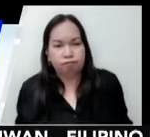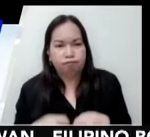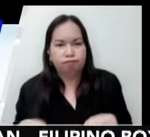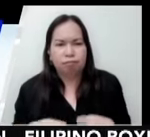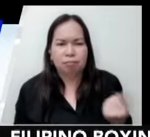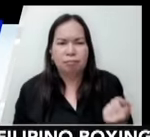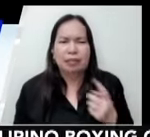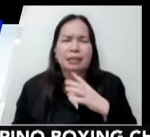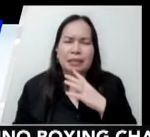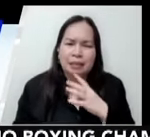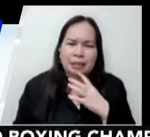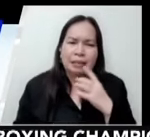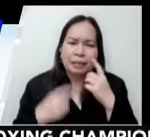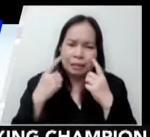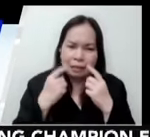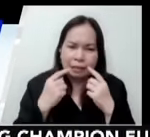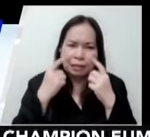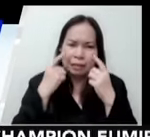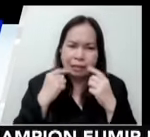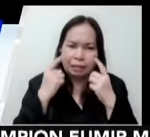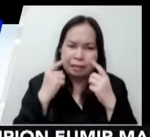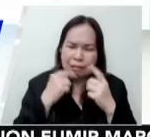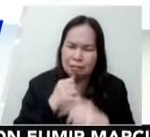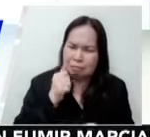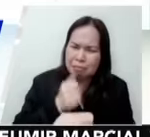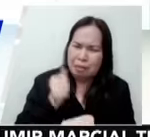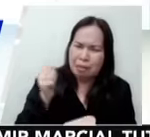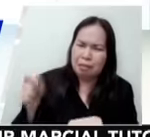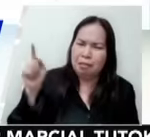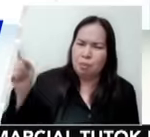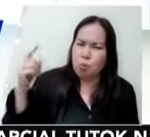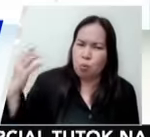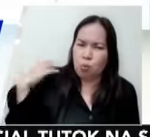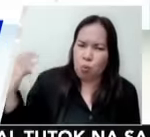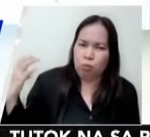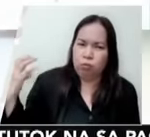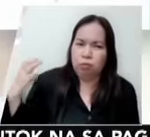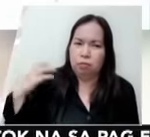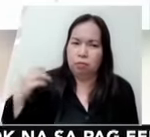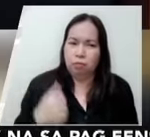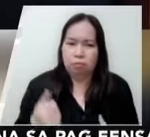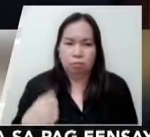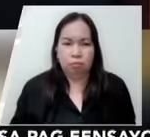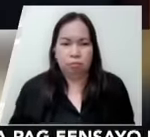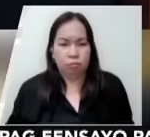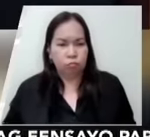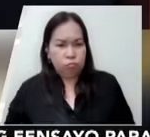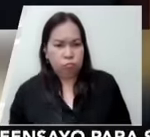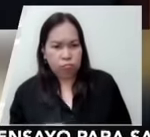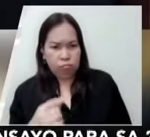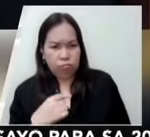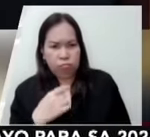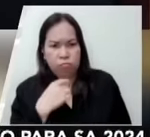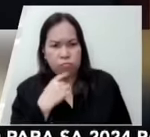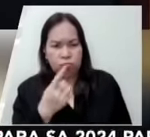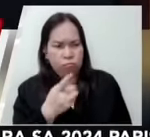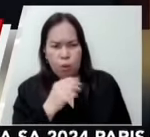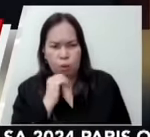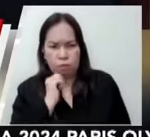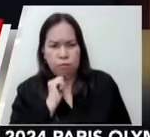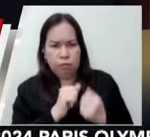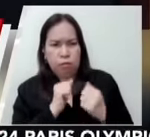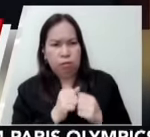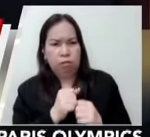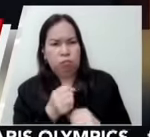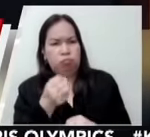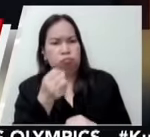Ang kanyang sinisisi, ang kanyang coach. Wala akong intention na pabugbog ko yung bata. Expected na ako pagdating ko sa taekwondo